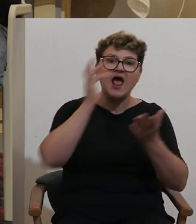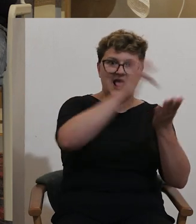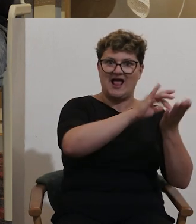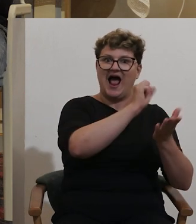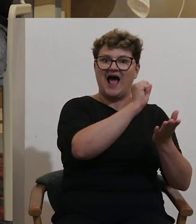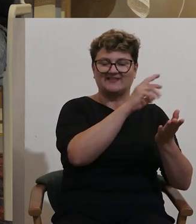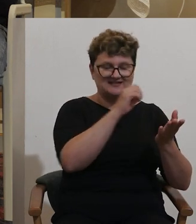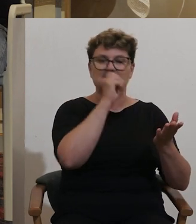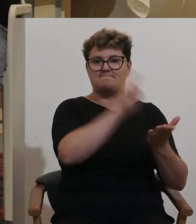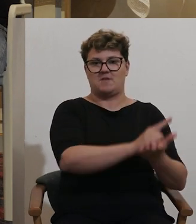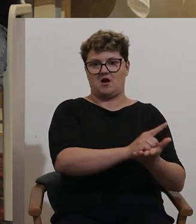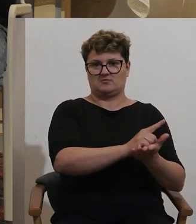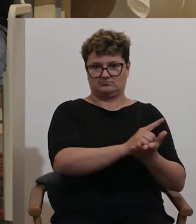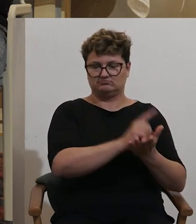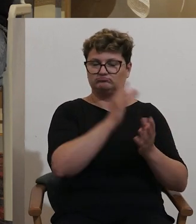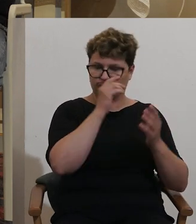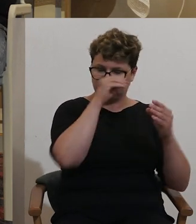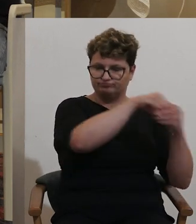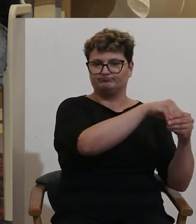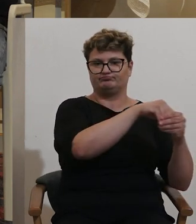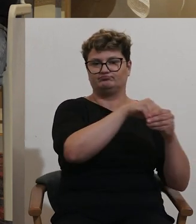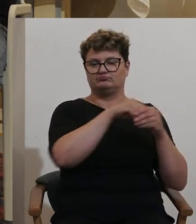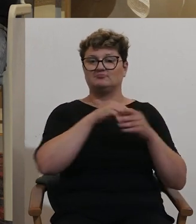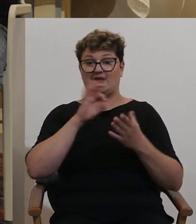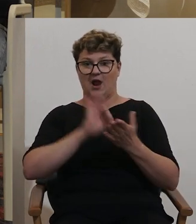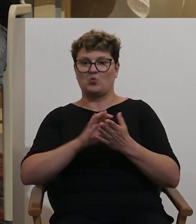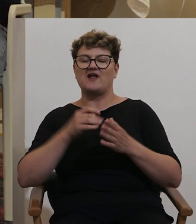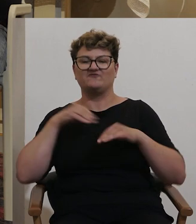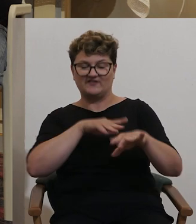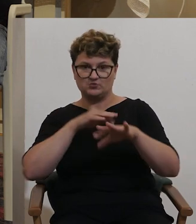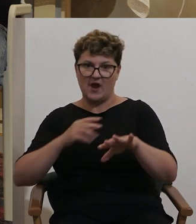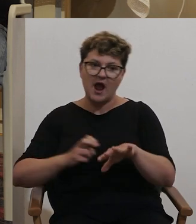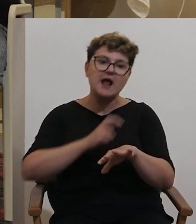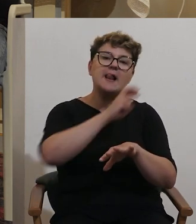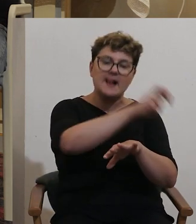Kiedy się przeprawił na drugi brzeg Wisły,